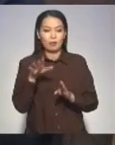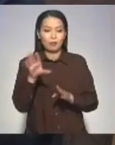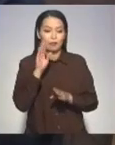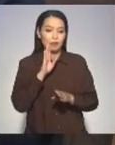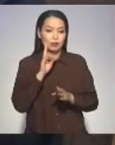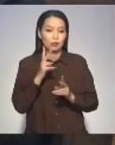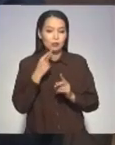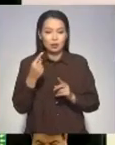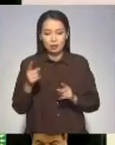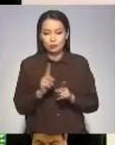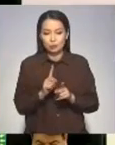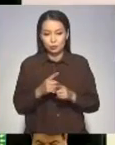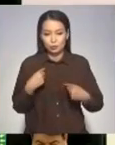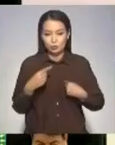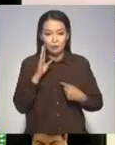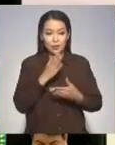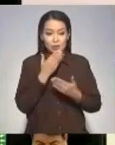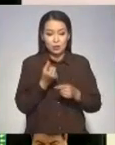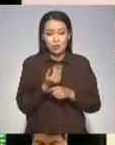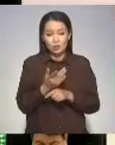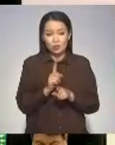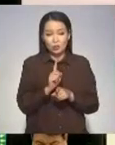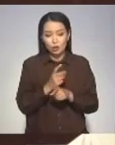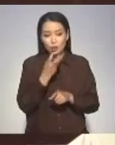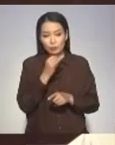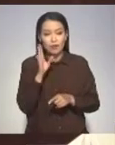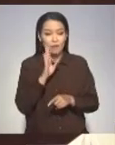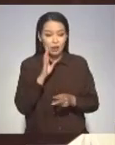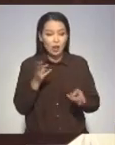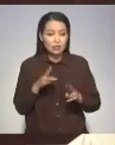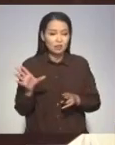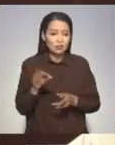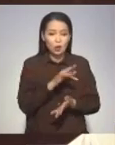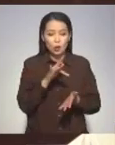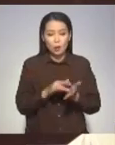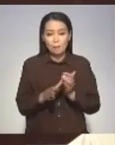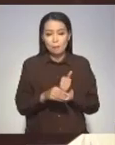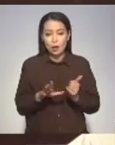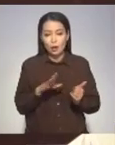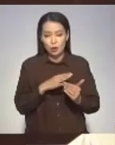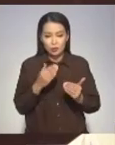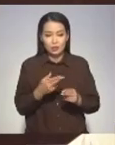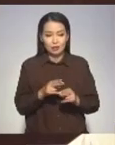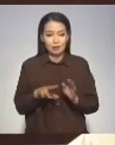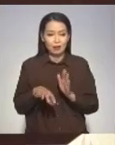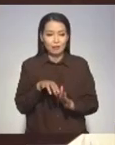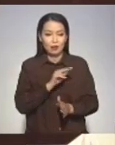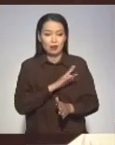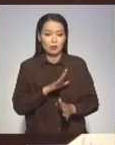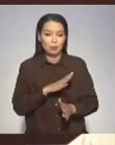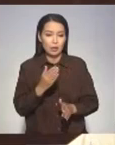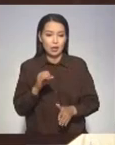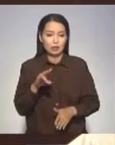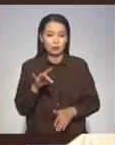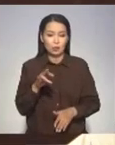В апреле из-за порыва магистральной трубы на несколько дней без питьевой воды остался целый город Балхаш. В результате падения водонапорной башни село Андроновка